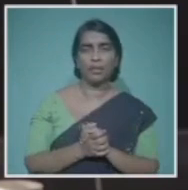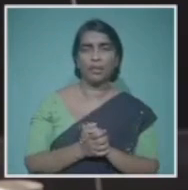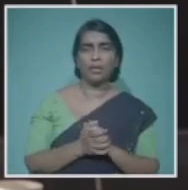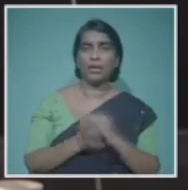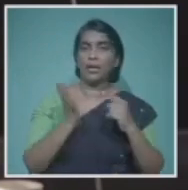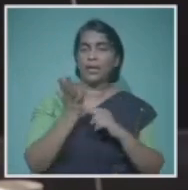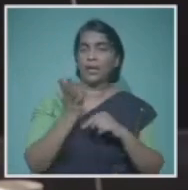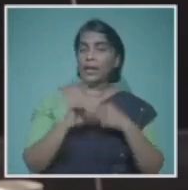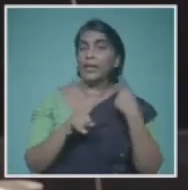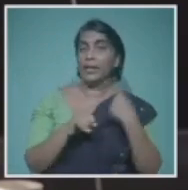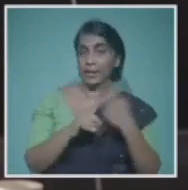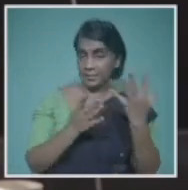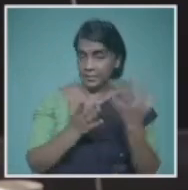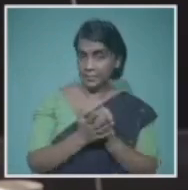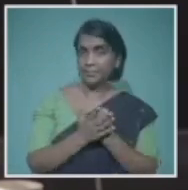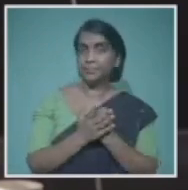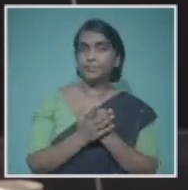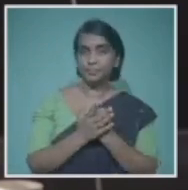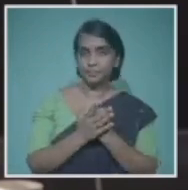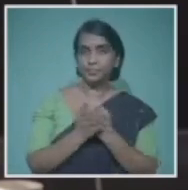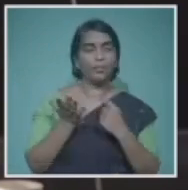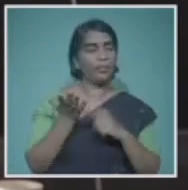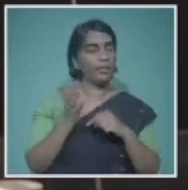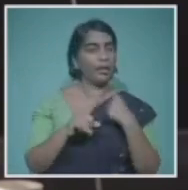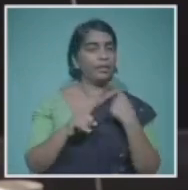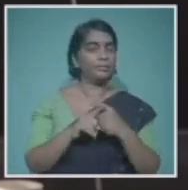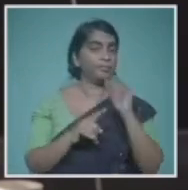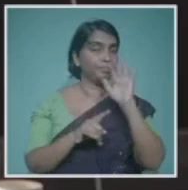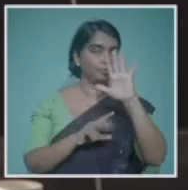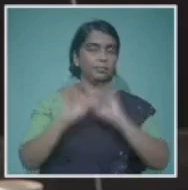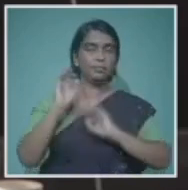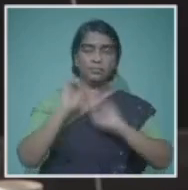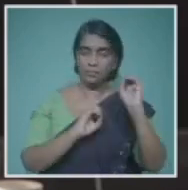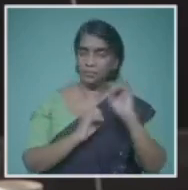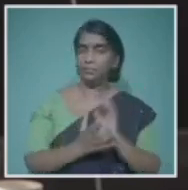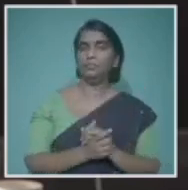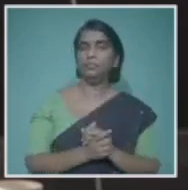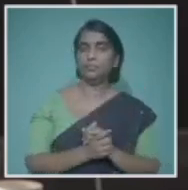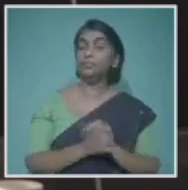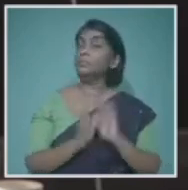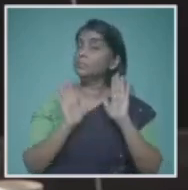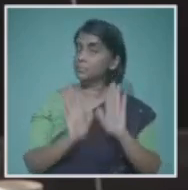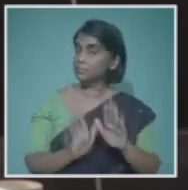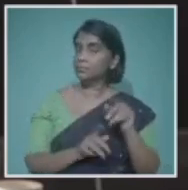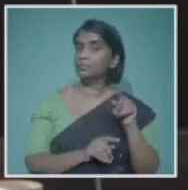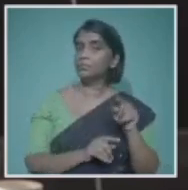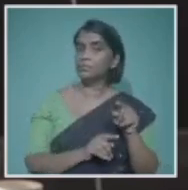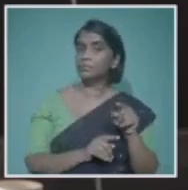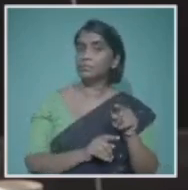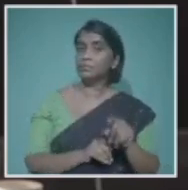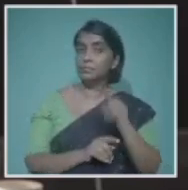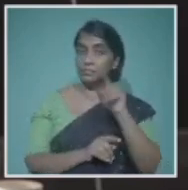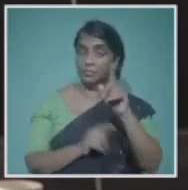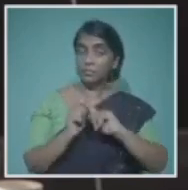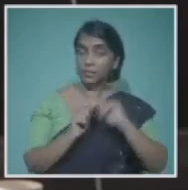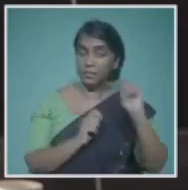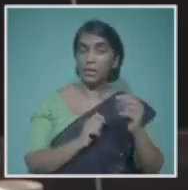එක ගහනවානේ. දැන් withholding tax එක ගහනවා 5%. හැබැයි ඔබලා